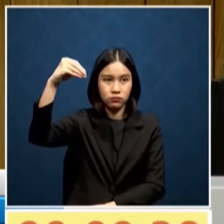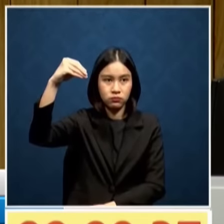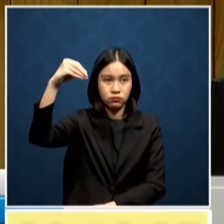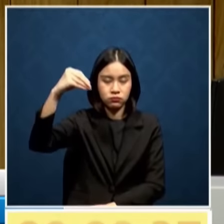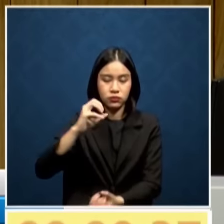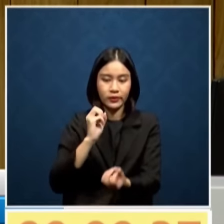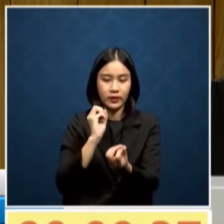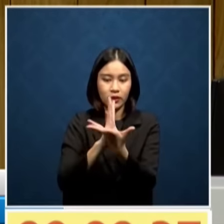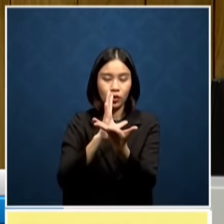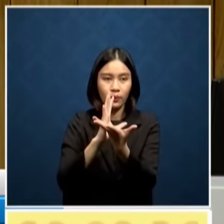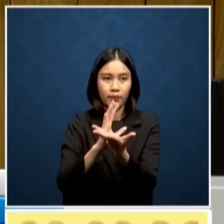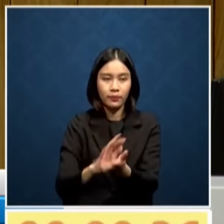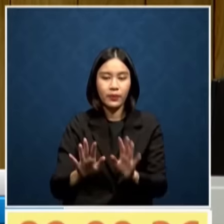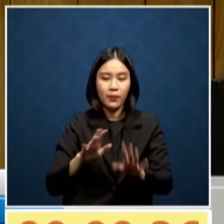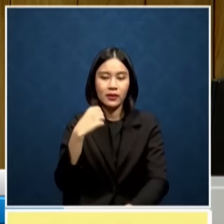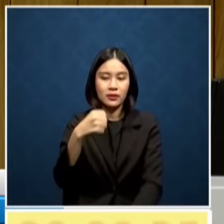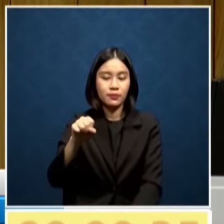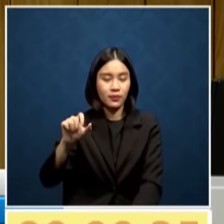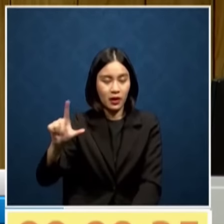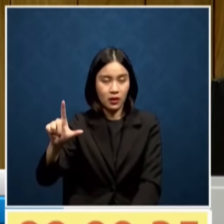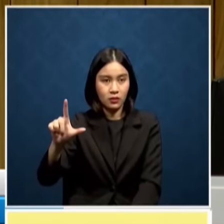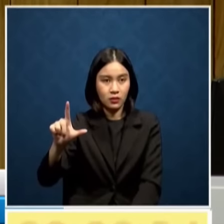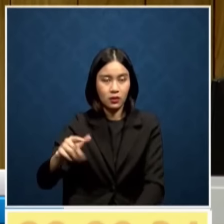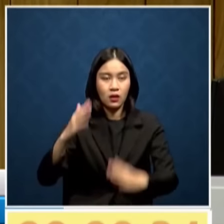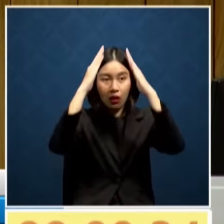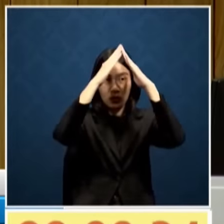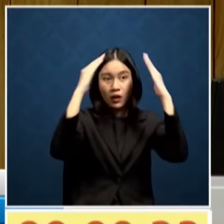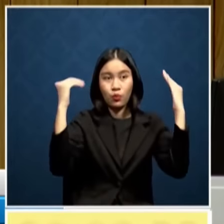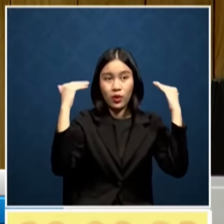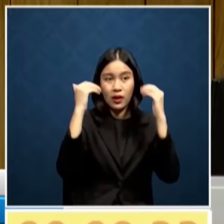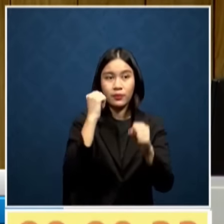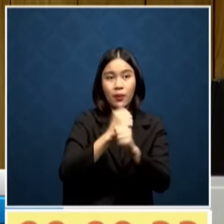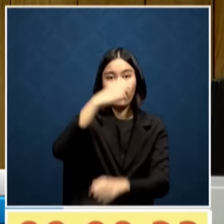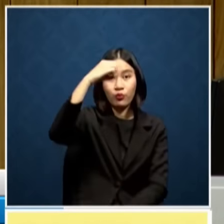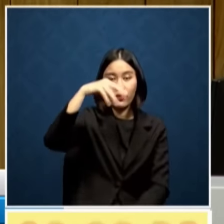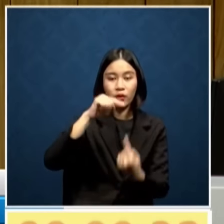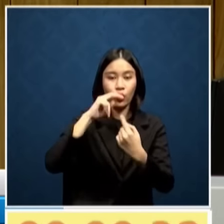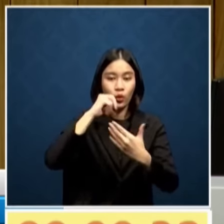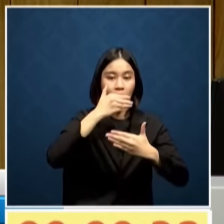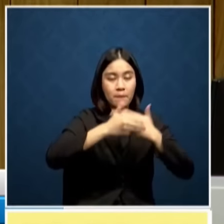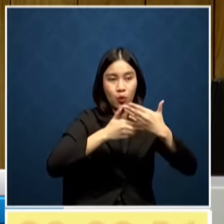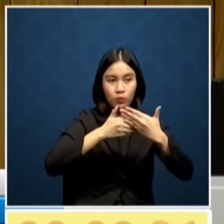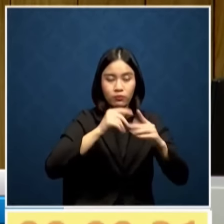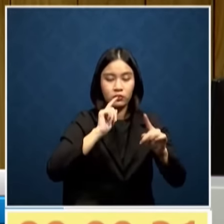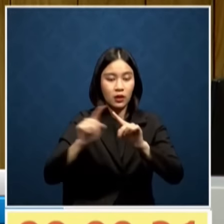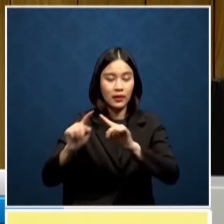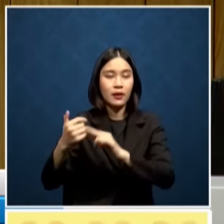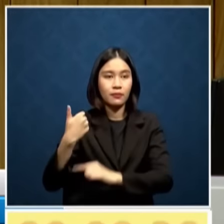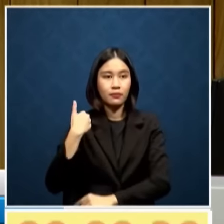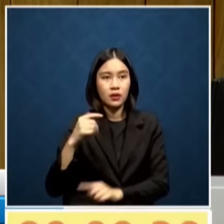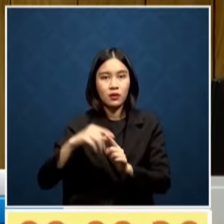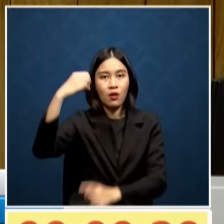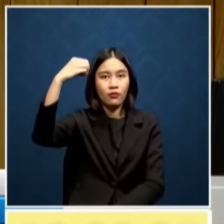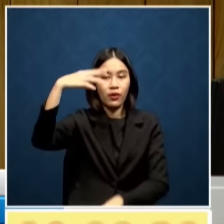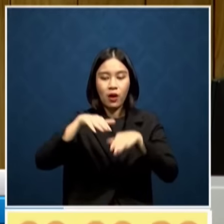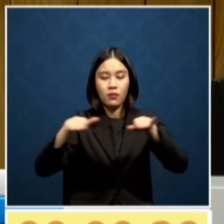สียหายเป็นหลายสิบล้านเลยในเวียดนามเนี่ยเขาผลิตไฟฟ้าจากเขื่อนจากหลายๆอย่างนะครับไฟฟ้าไม่ค่อย